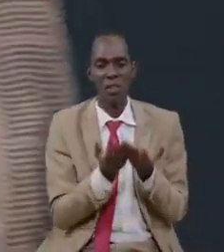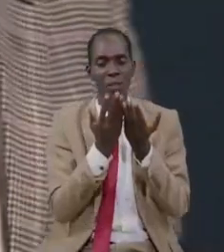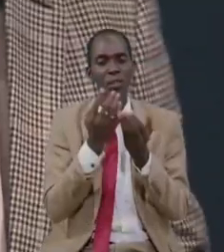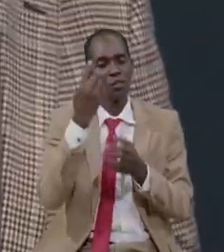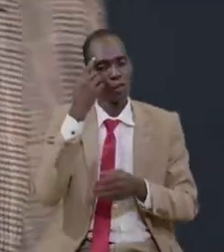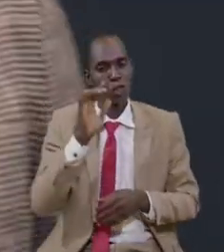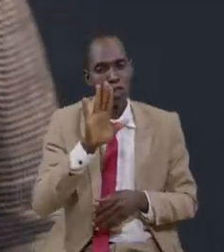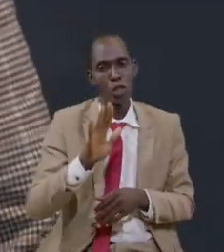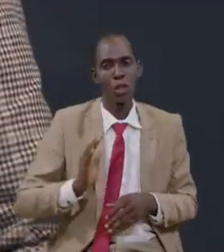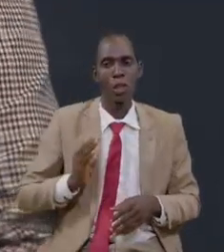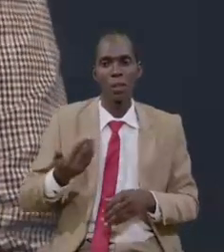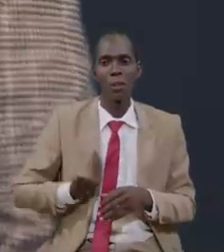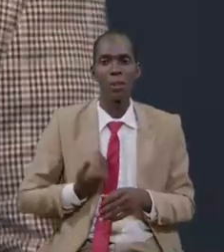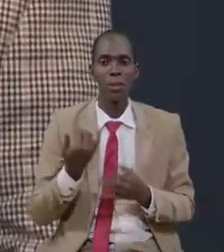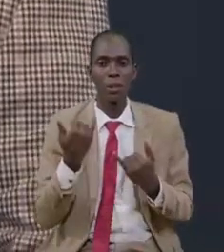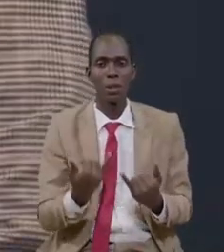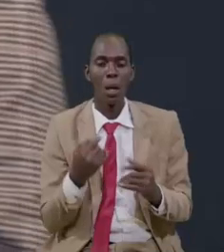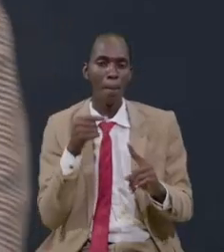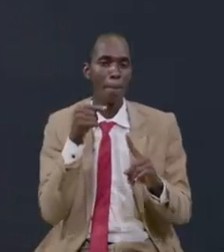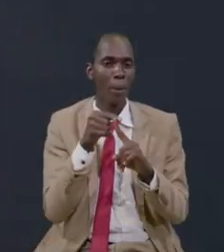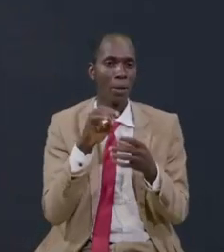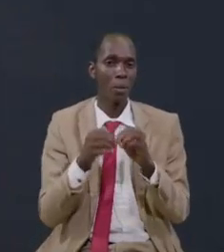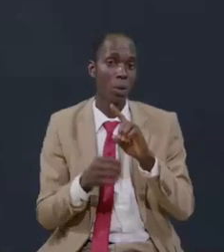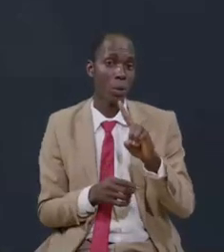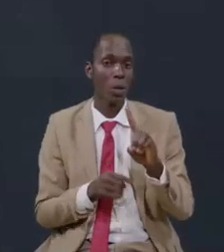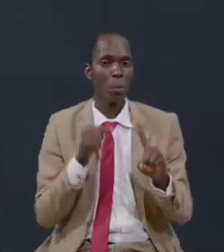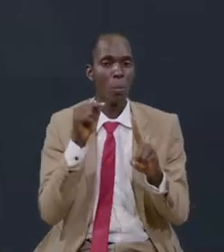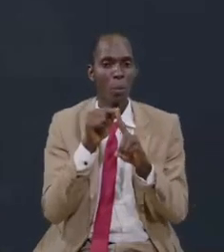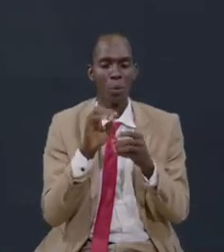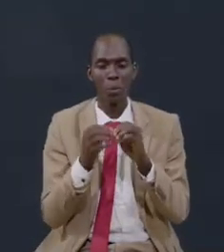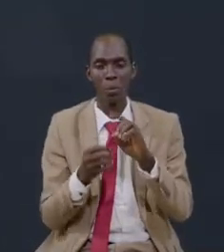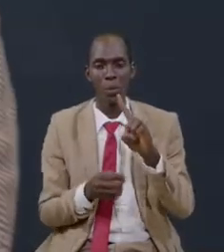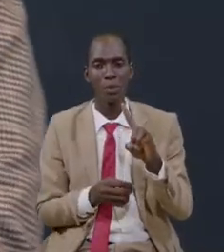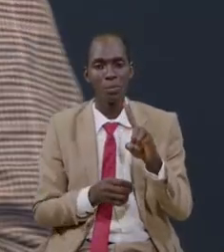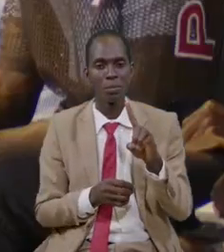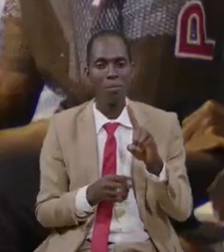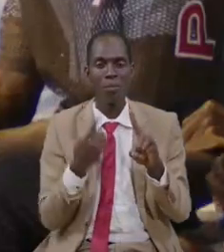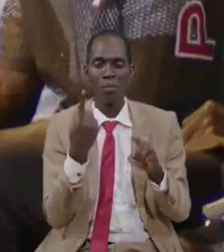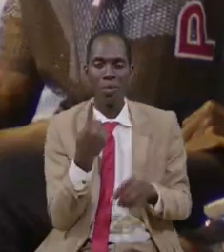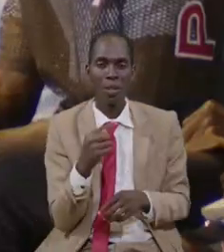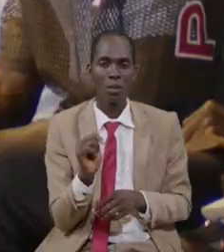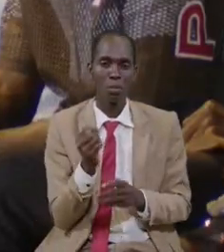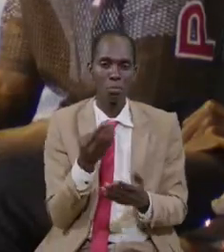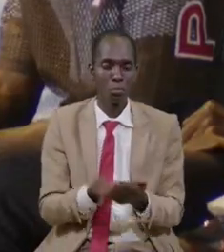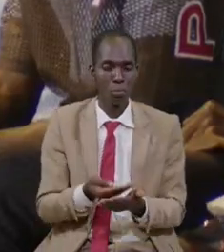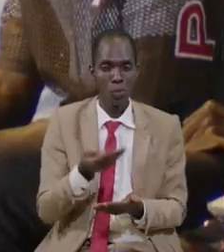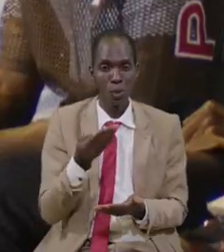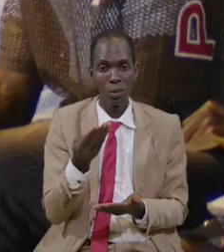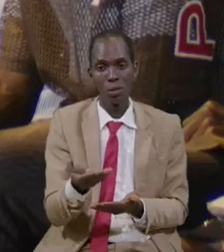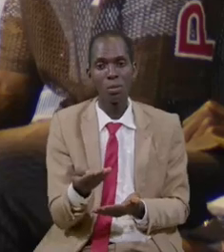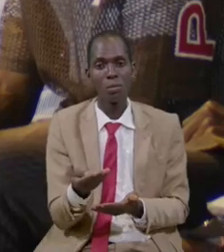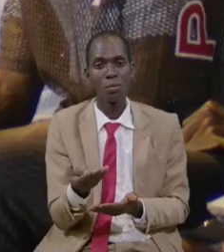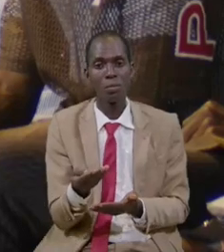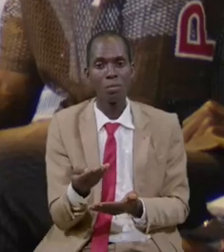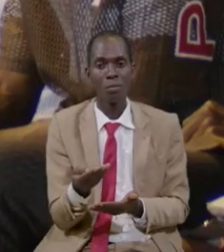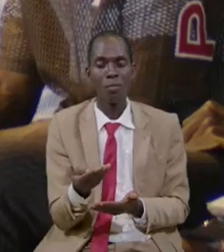ton âme. Premier point maintenant donc. La rédemption acquise et la rémission des